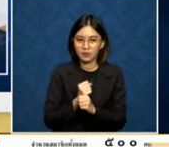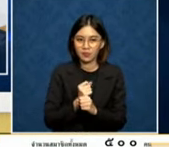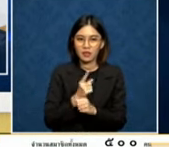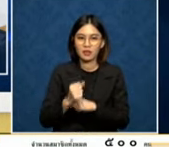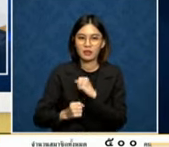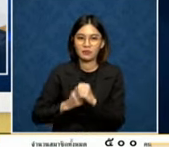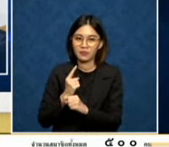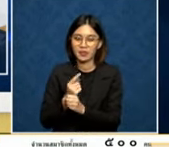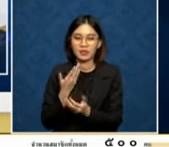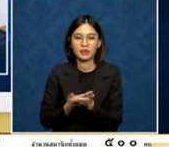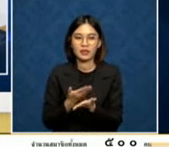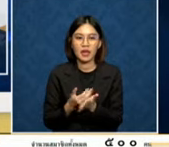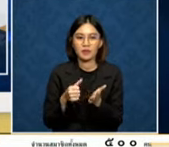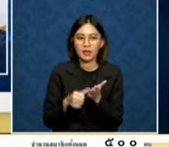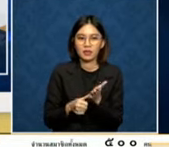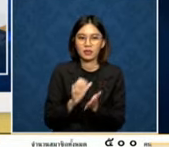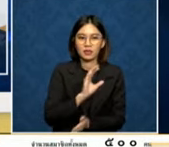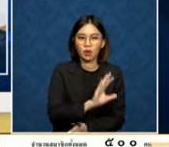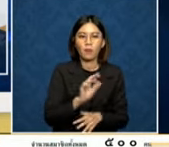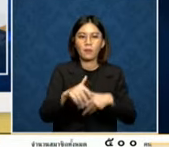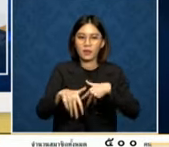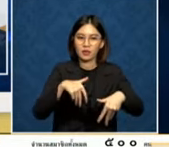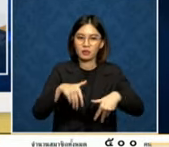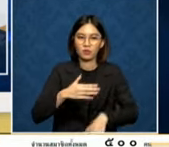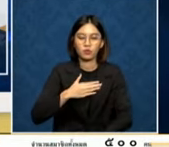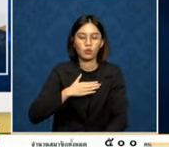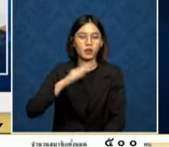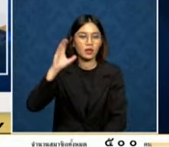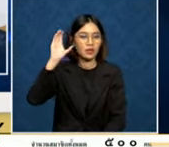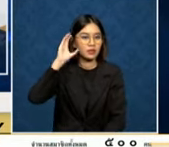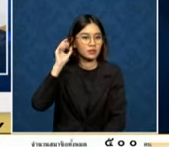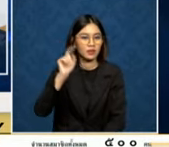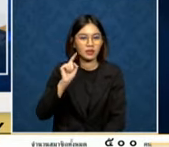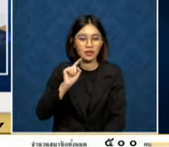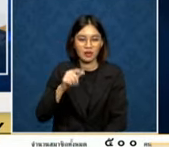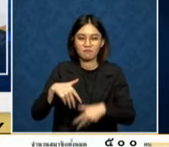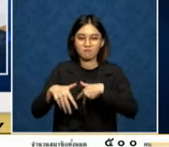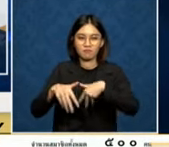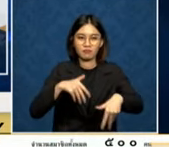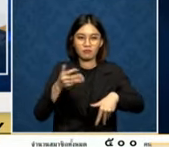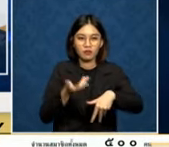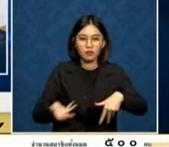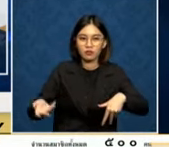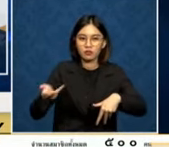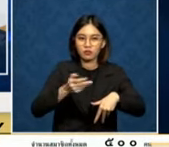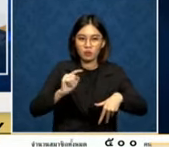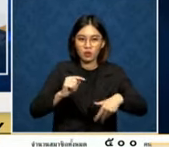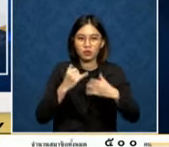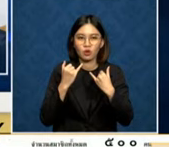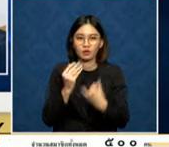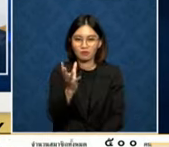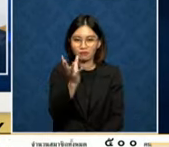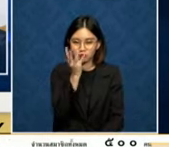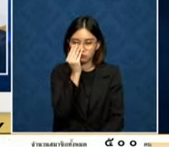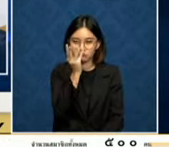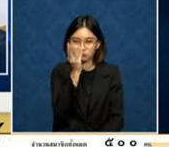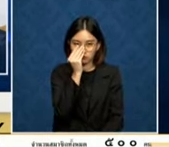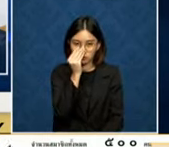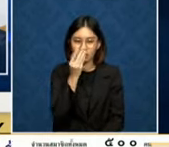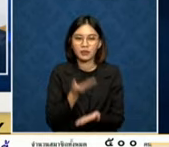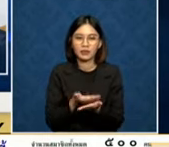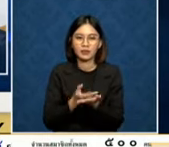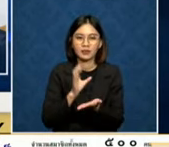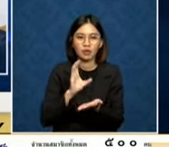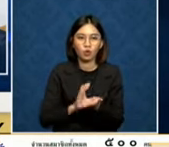เงินภาษีของประชาชนและผมเชื่อมั่นว่าพี่น้องประชาชนส่วนใหญ่ที่กำลังติดตามอยู่ว่างบ